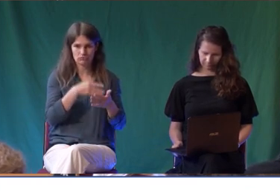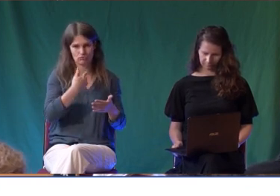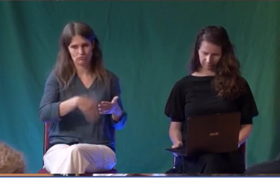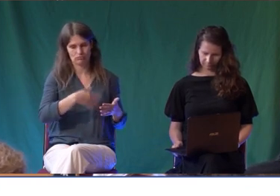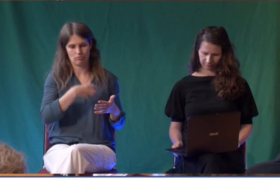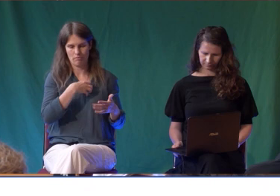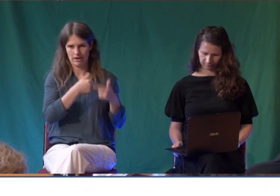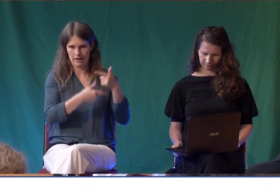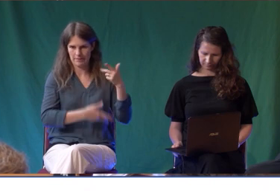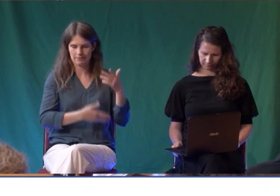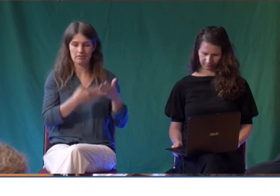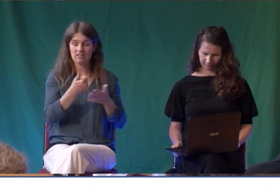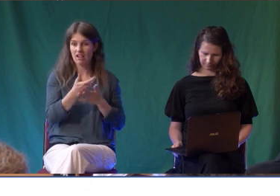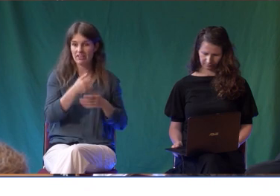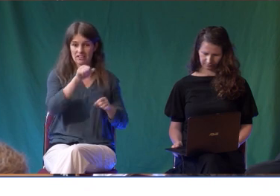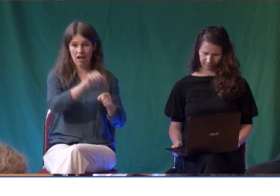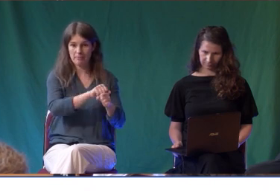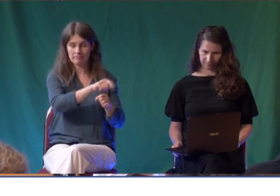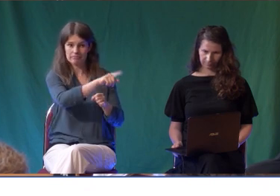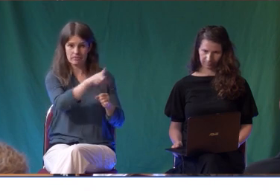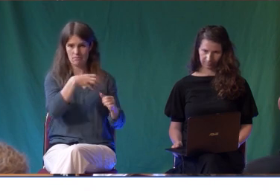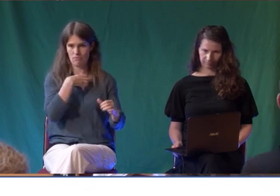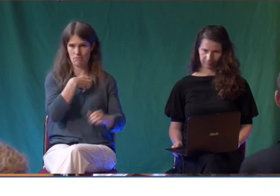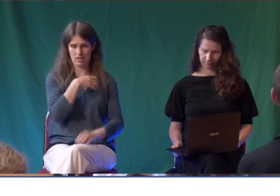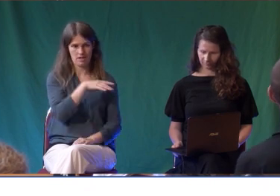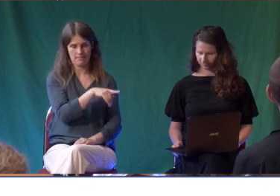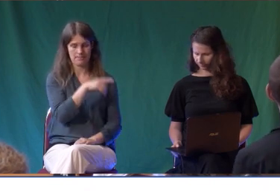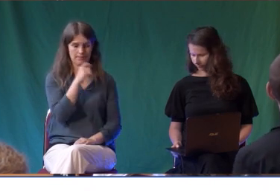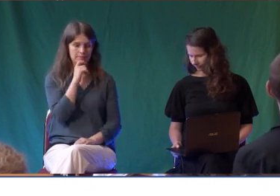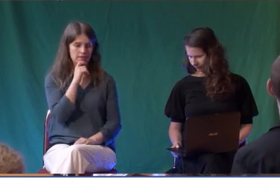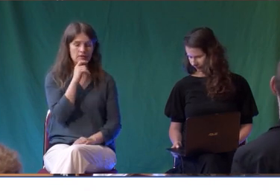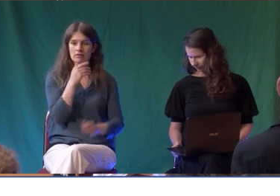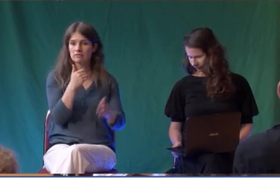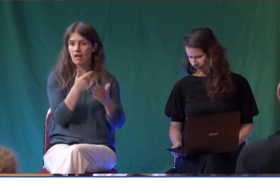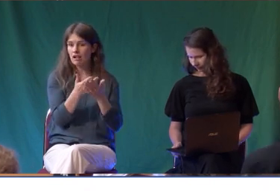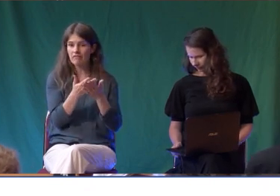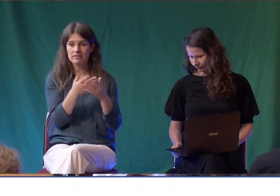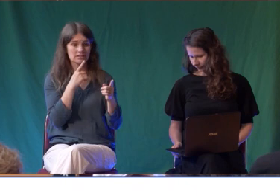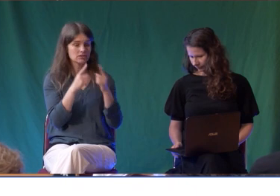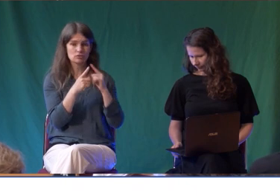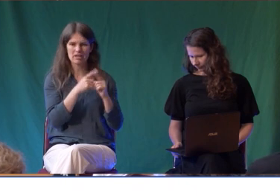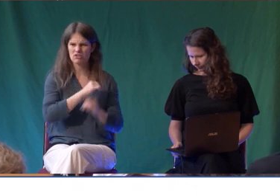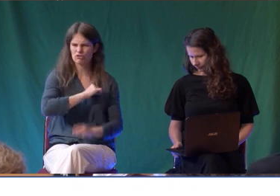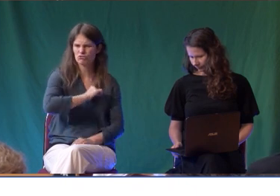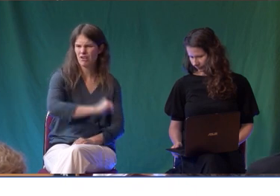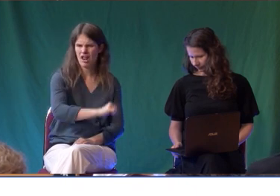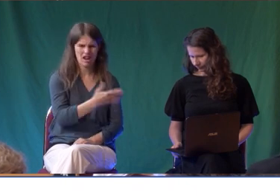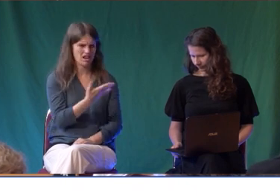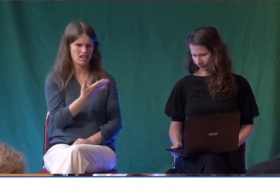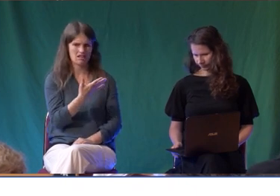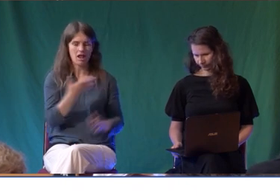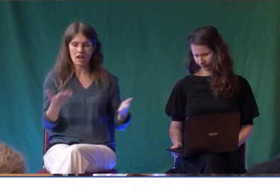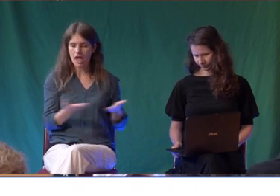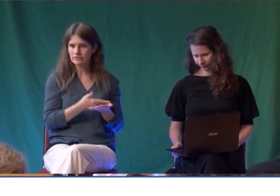Gesprächen mit den Ämtern zum Beispiel sind die Gespräche zu schnell es gibt keine